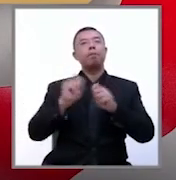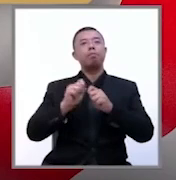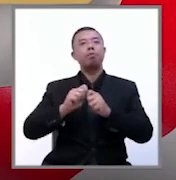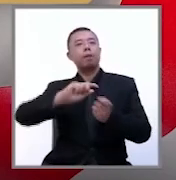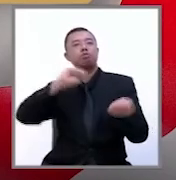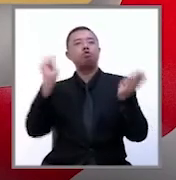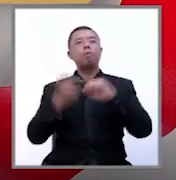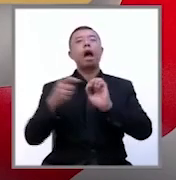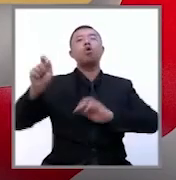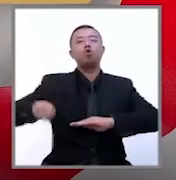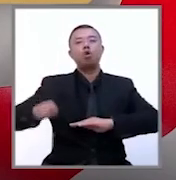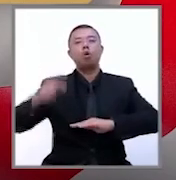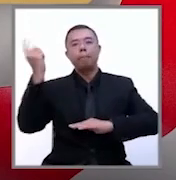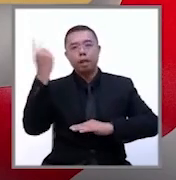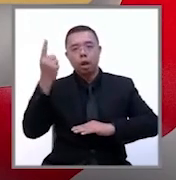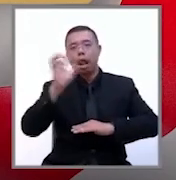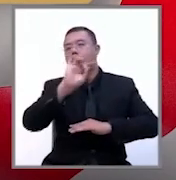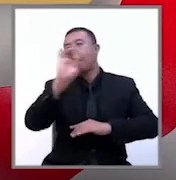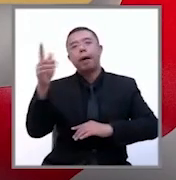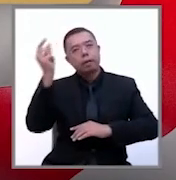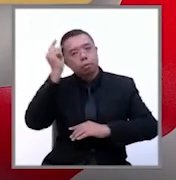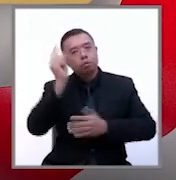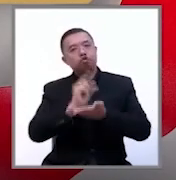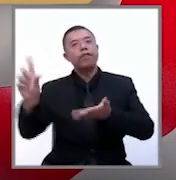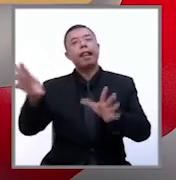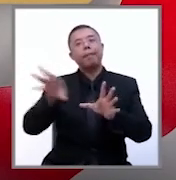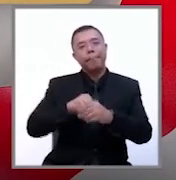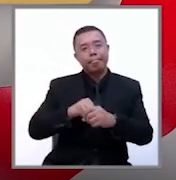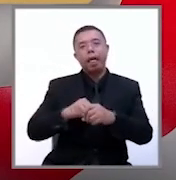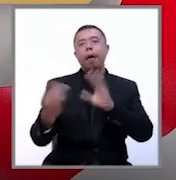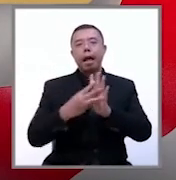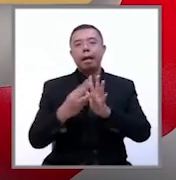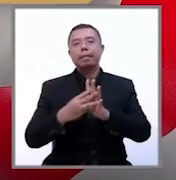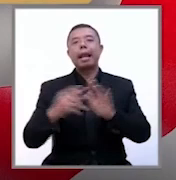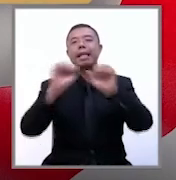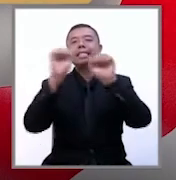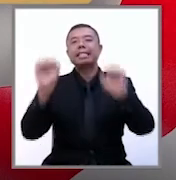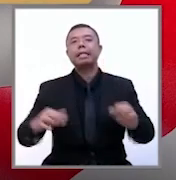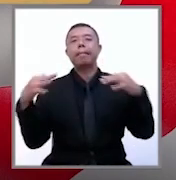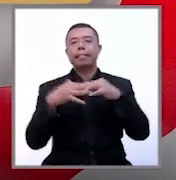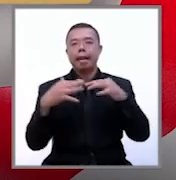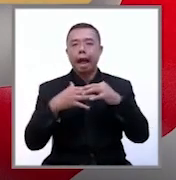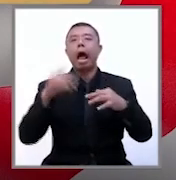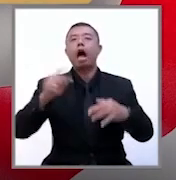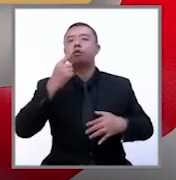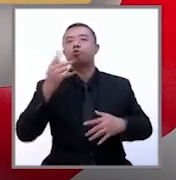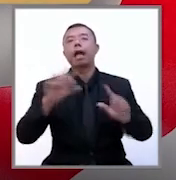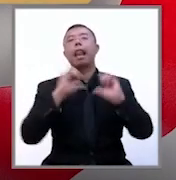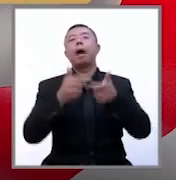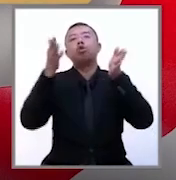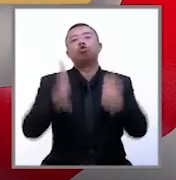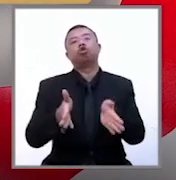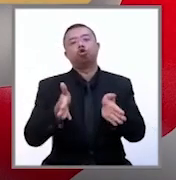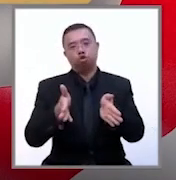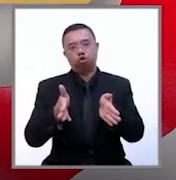nasional yang melibatkan Pak akar dari berbagai kampus kesimpulannya masalah agraria ini harus ada sebuah badan khusus